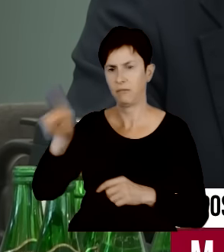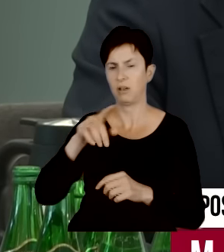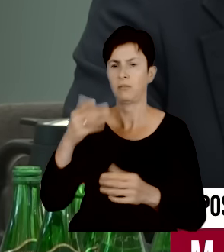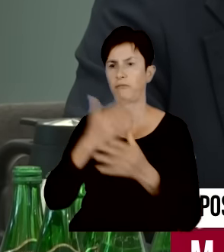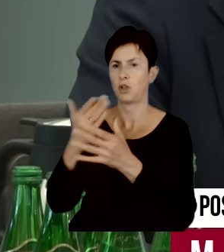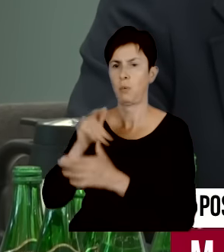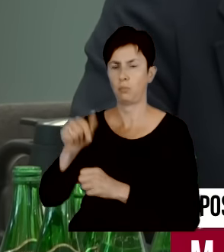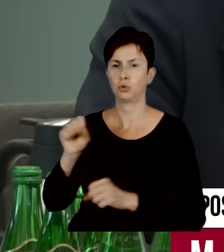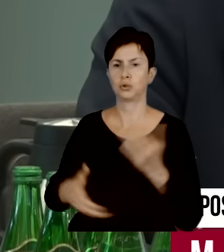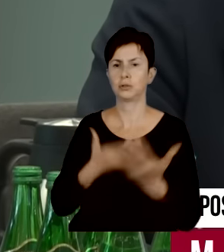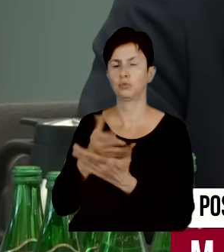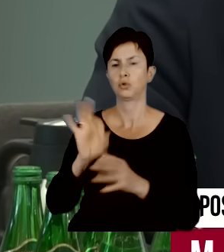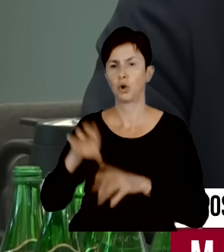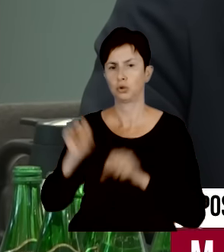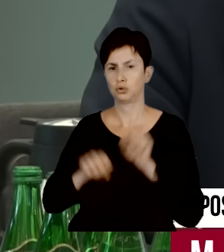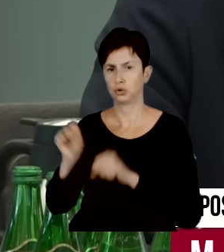państwem